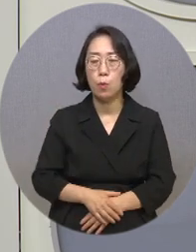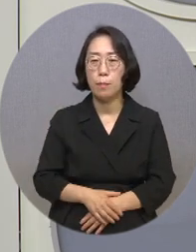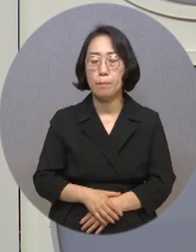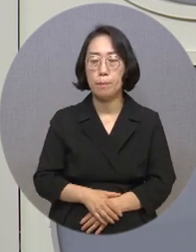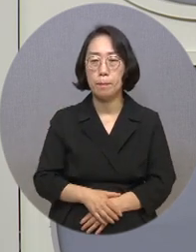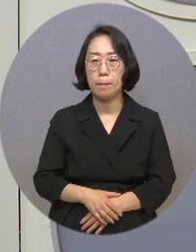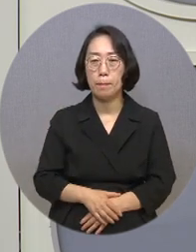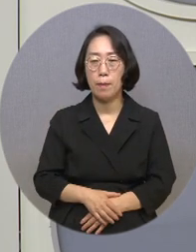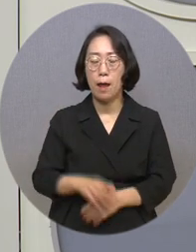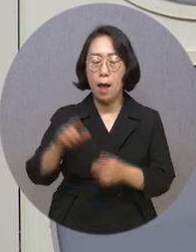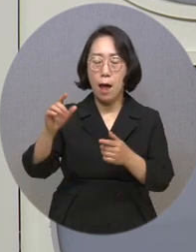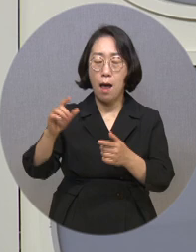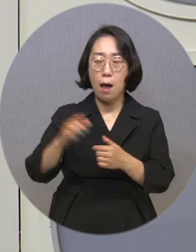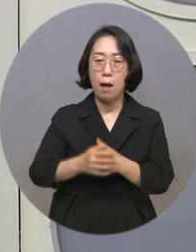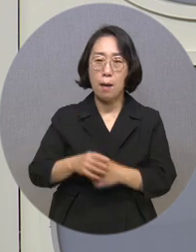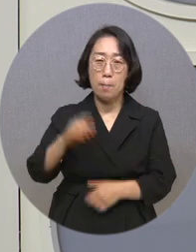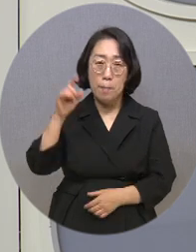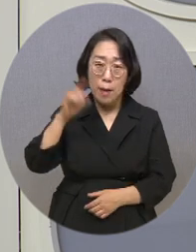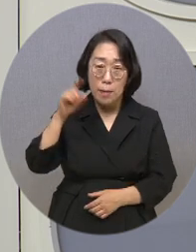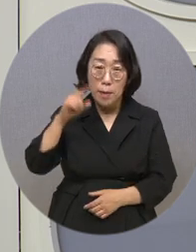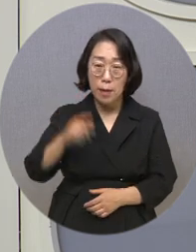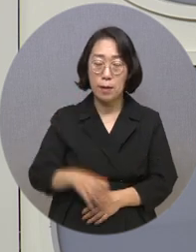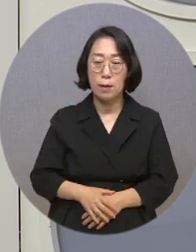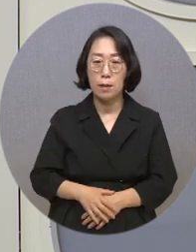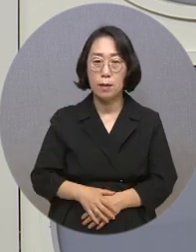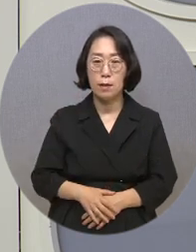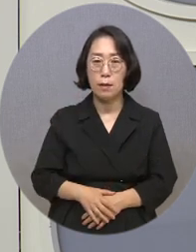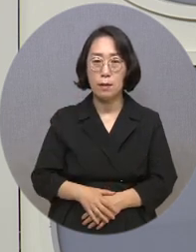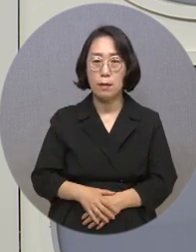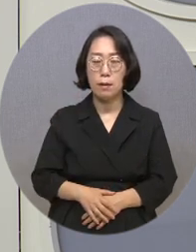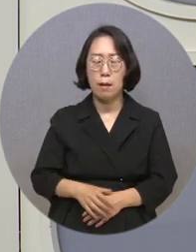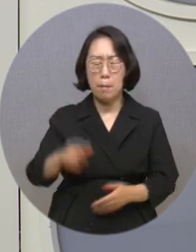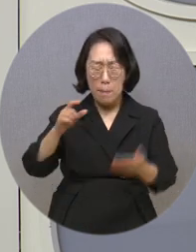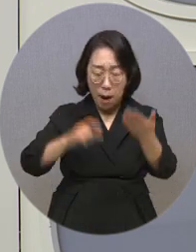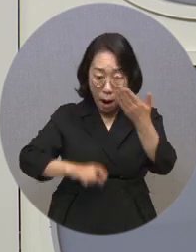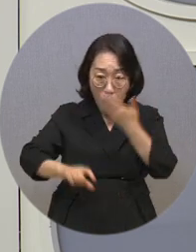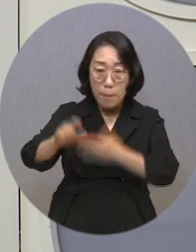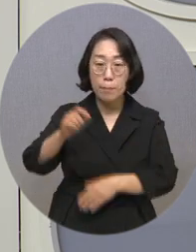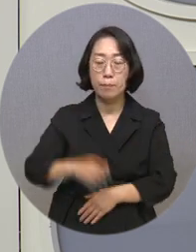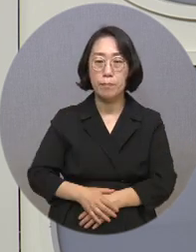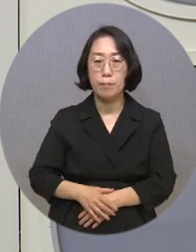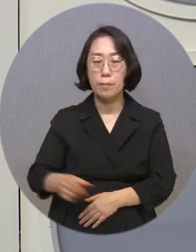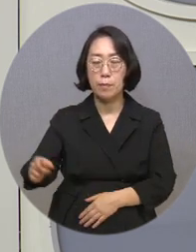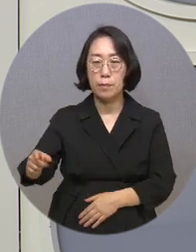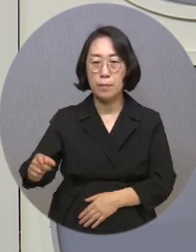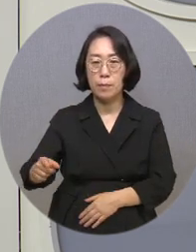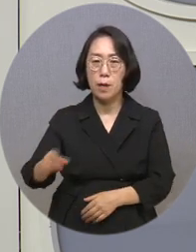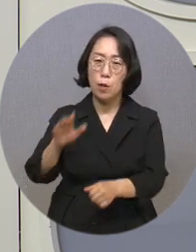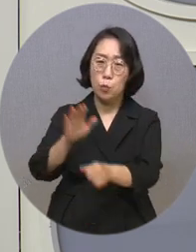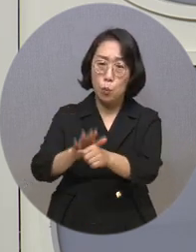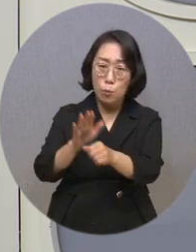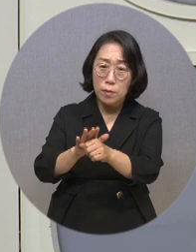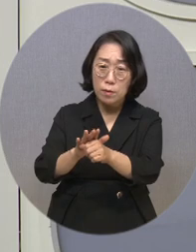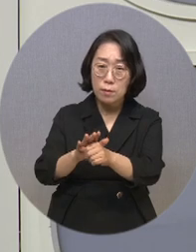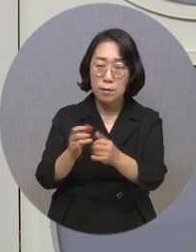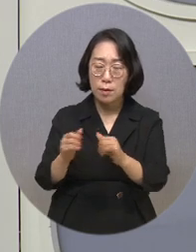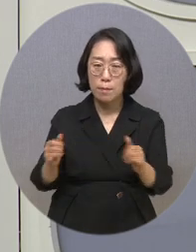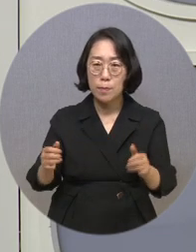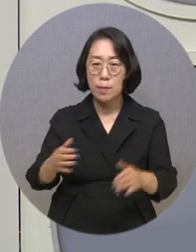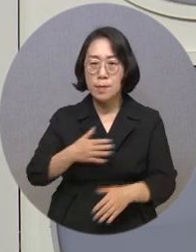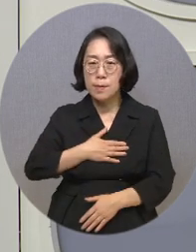그러니까 하룻밤을 꼬박 그렇게 하면은 선생님도 인간인데. 그렇죠. 얼마나 화가 나겠어요.